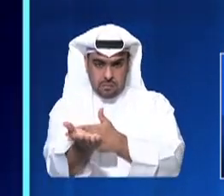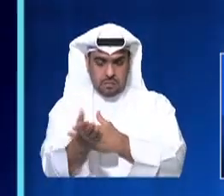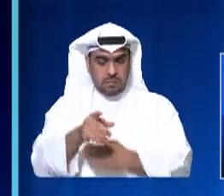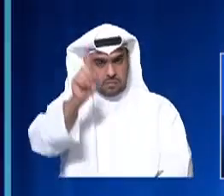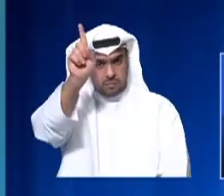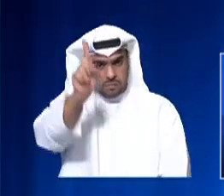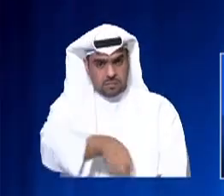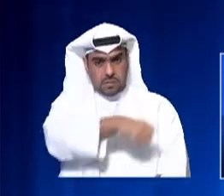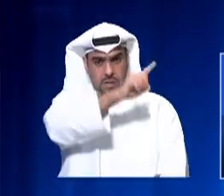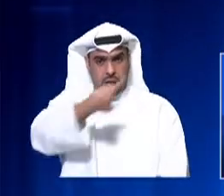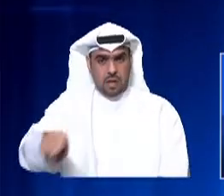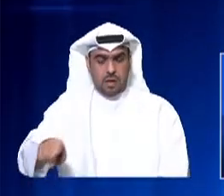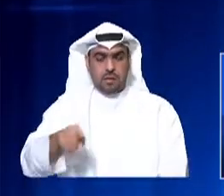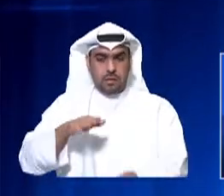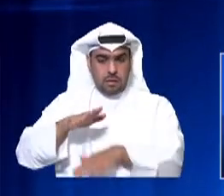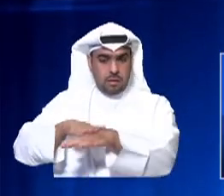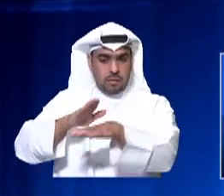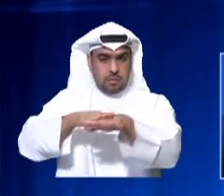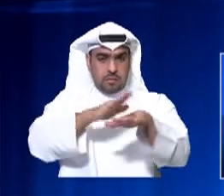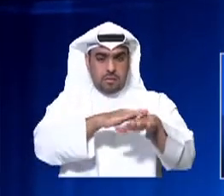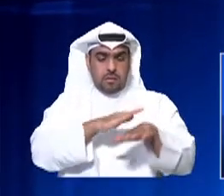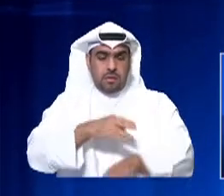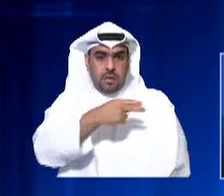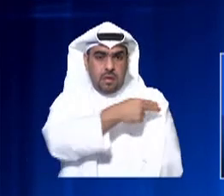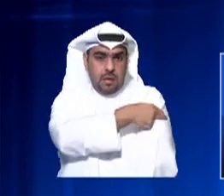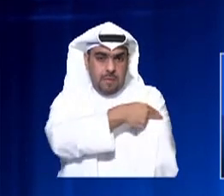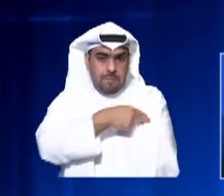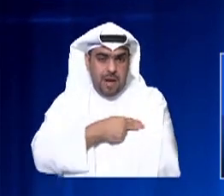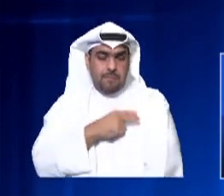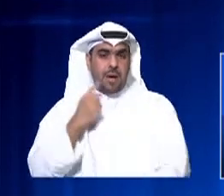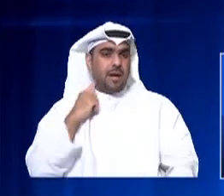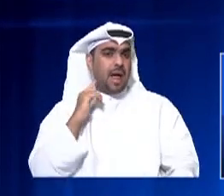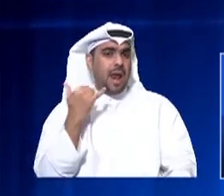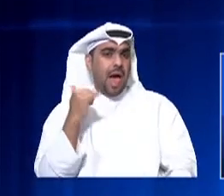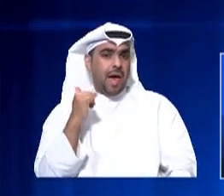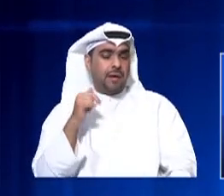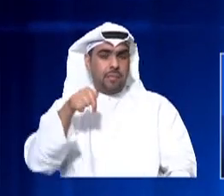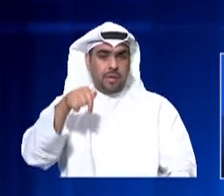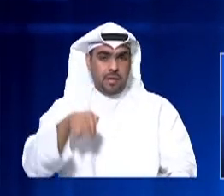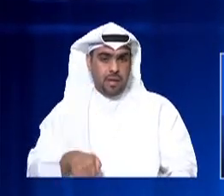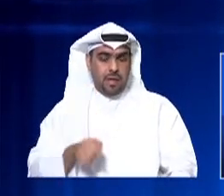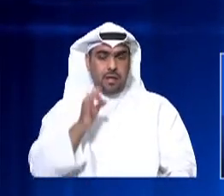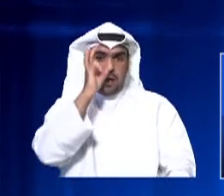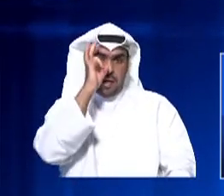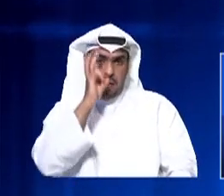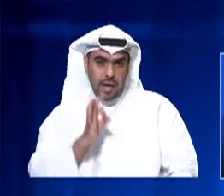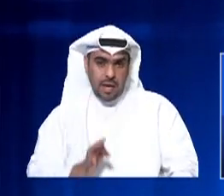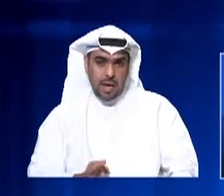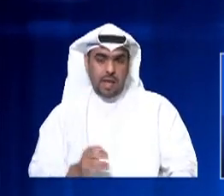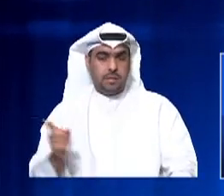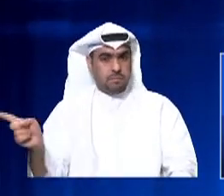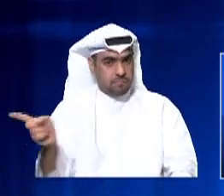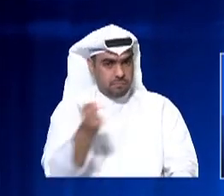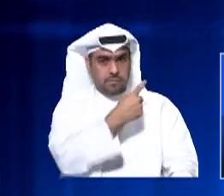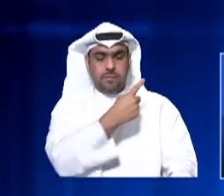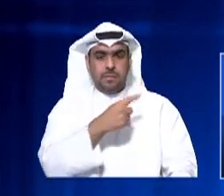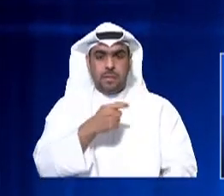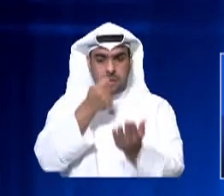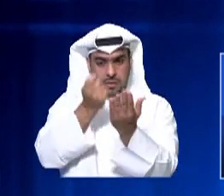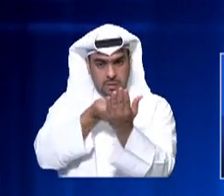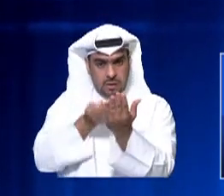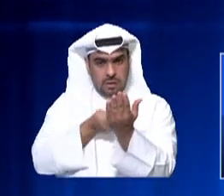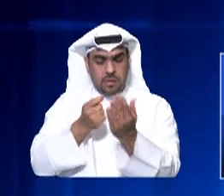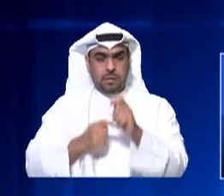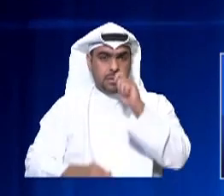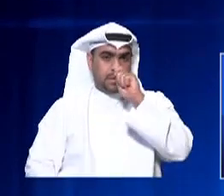داعيا البرلمانات العربية والمسلمة والحرة حول العالم إلى الضغط على حكوماتها لاتخاذ مواقف مماثلة،